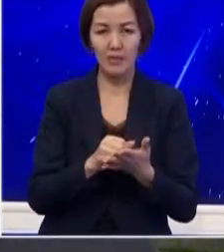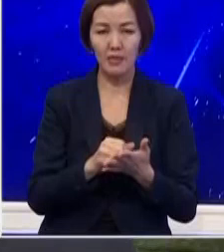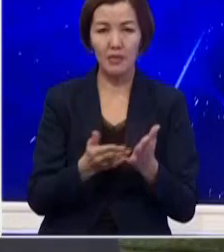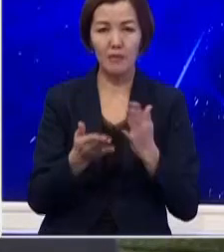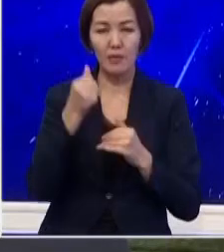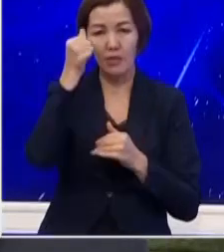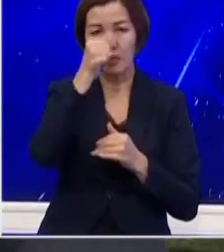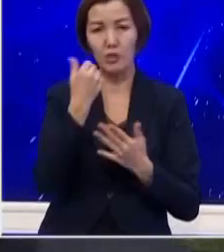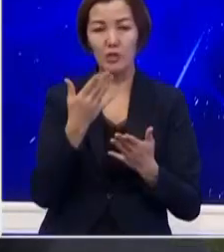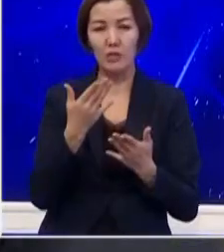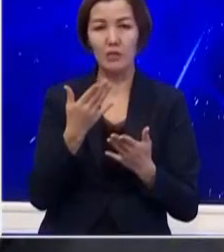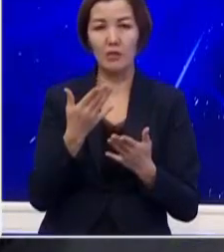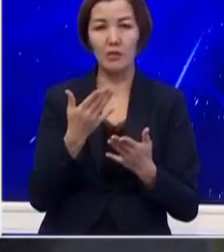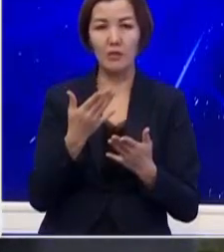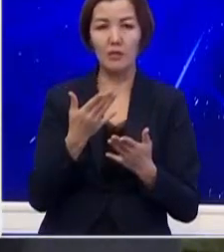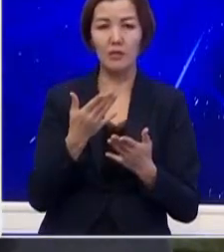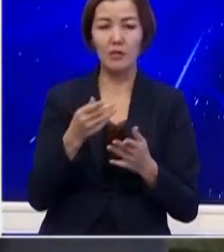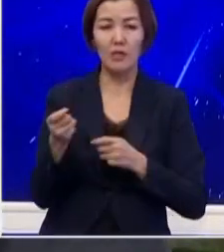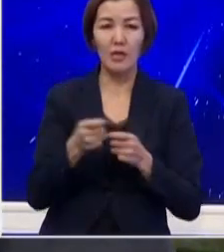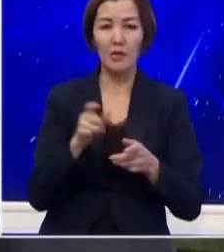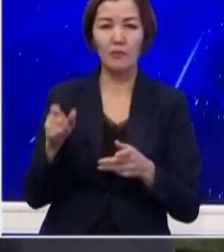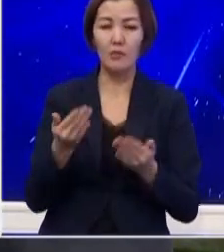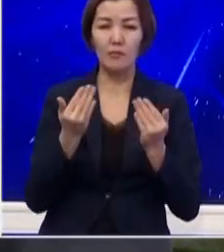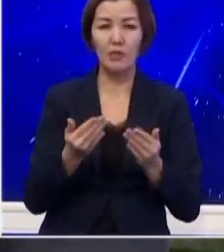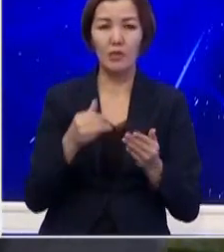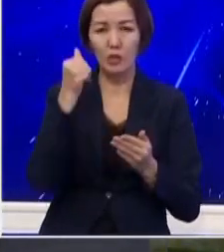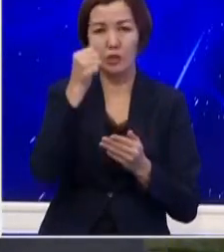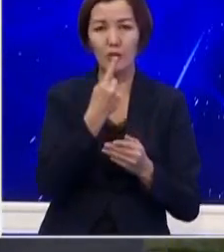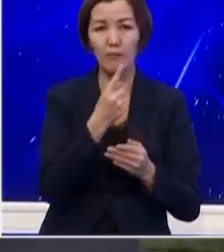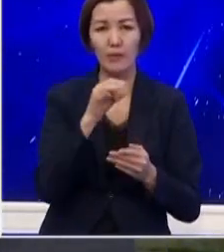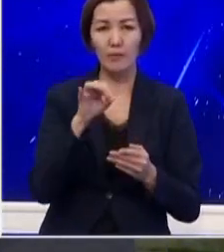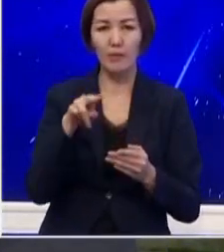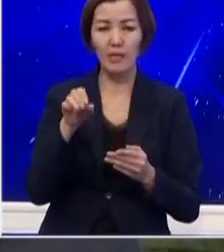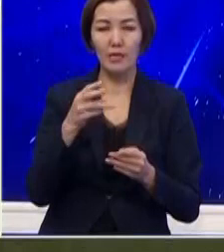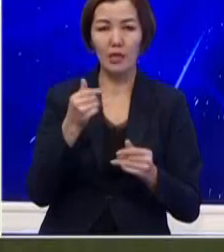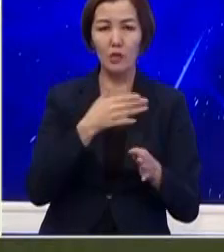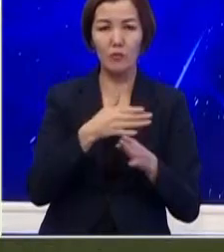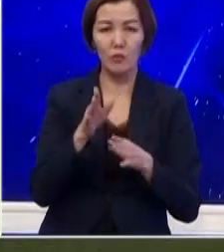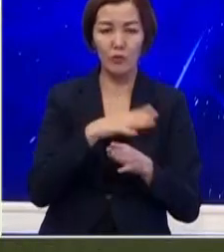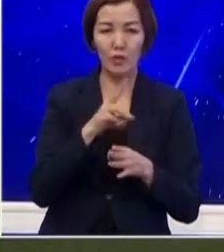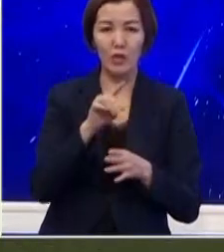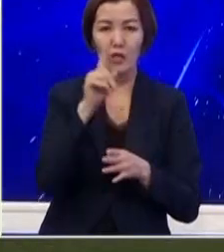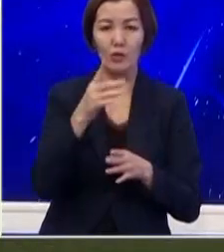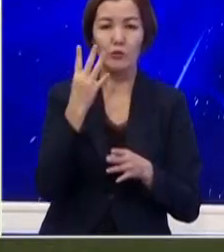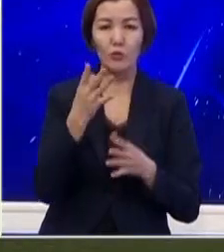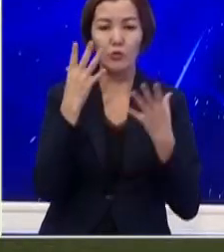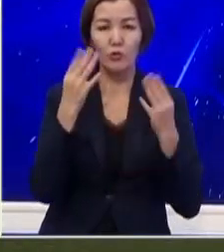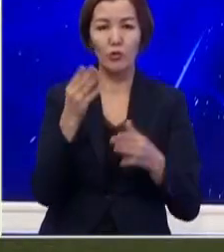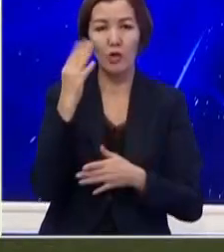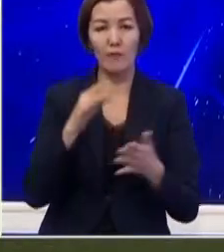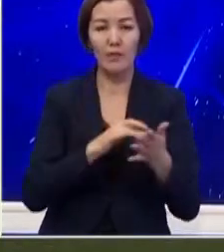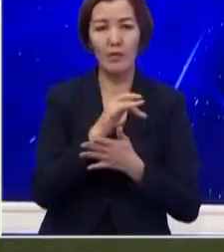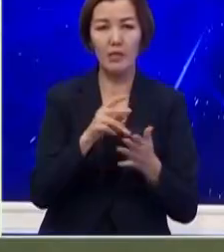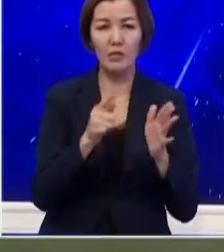былтыр бейбіт оқысықпайшын көмегімен бейлғы жылға 1 миллиард ақша бөлінді. Наурыздың 4-ті күні Алматы қаласында